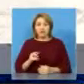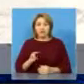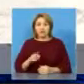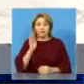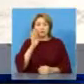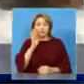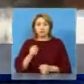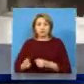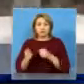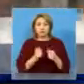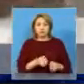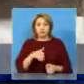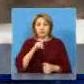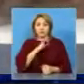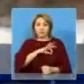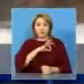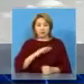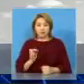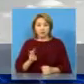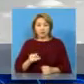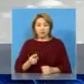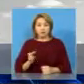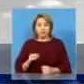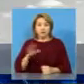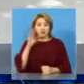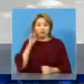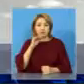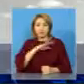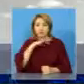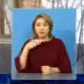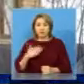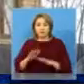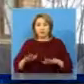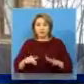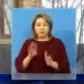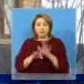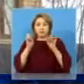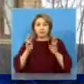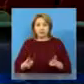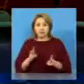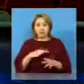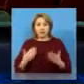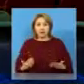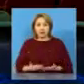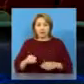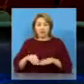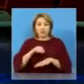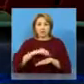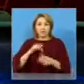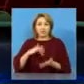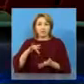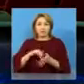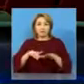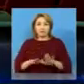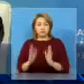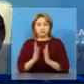суды да тасып ішетін көрінеді. Соңғы уақытта елді мекенде бұралқы иттер көбейген. Балаларының қауіпсіздігіне алаңдаған тұрғындар қала әкімінен мәселені шешіп